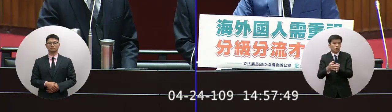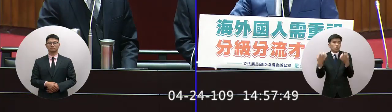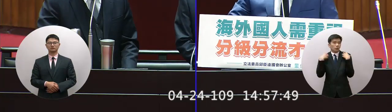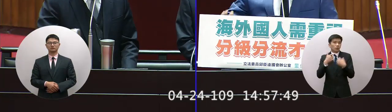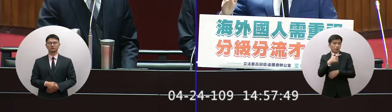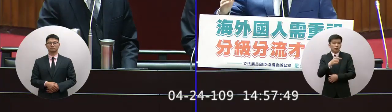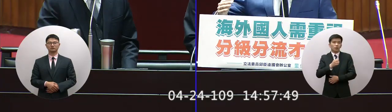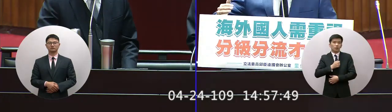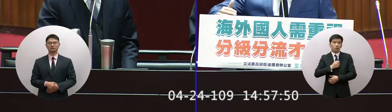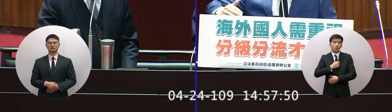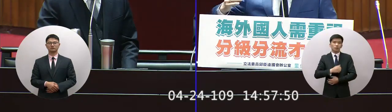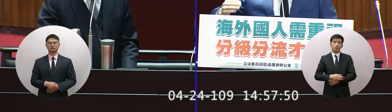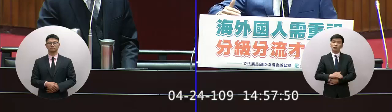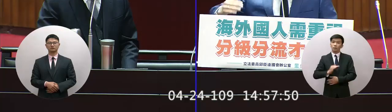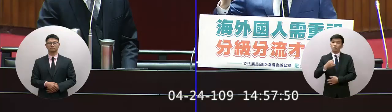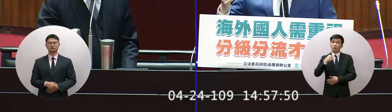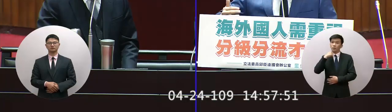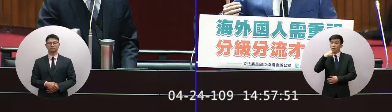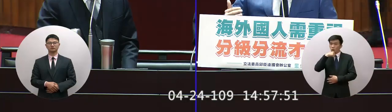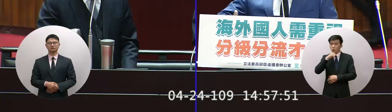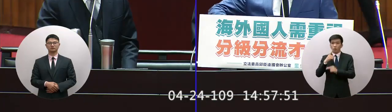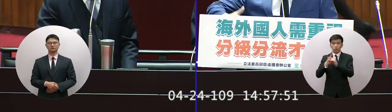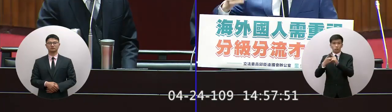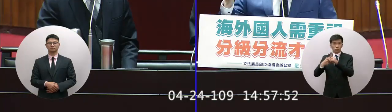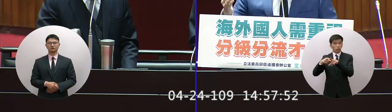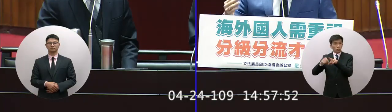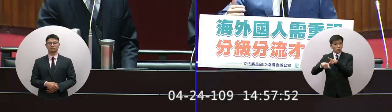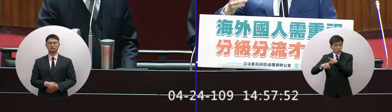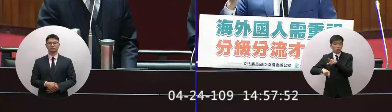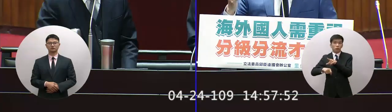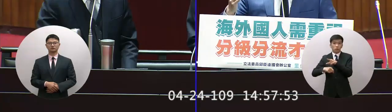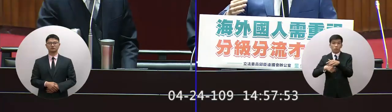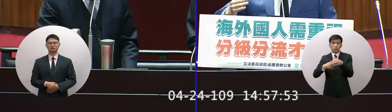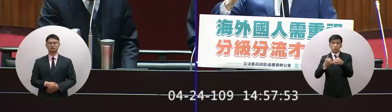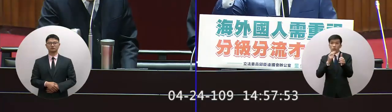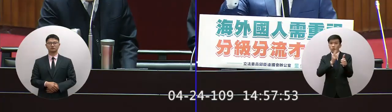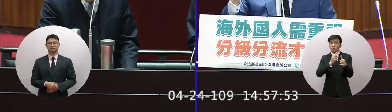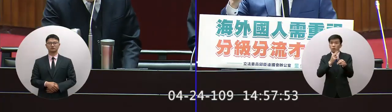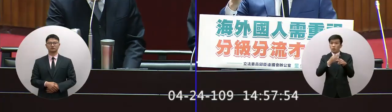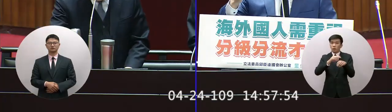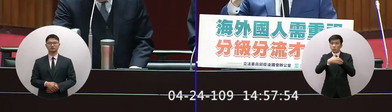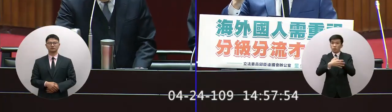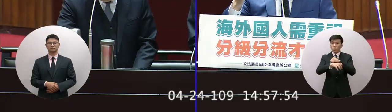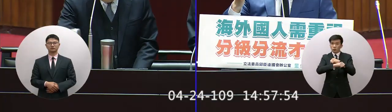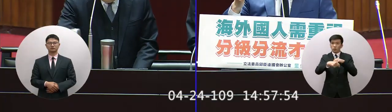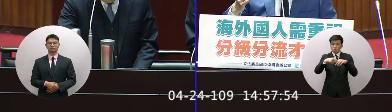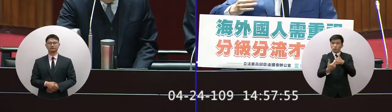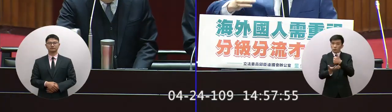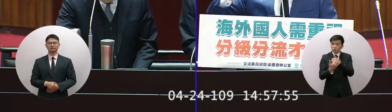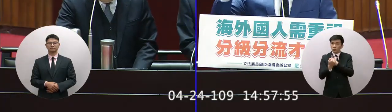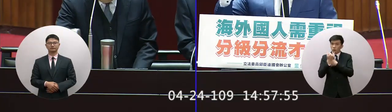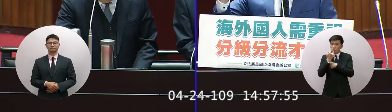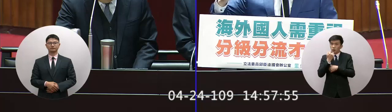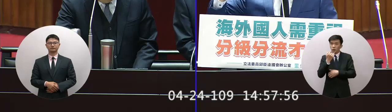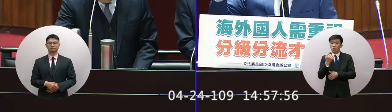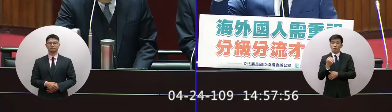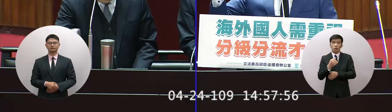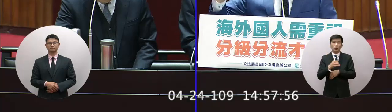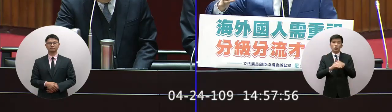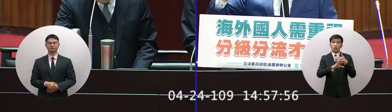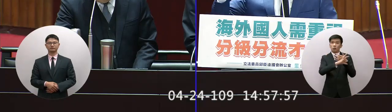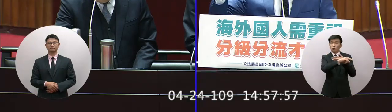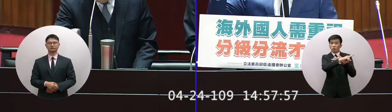辛苦，但是我们国内的中小企业可以透过中小企业信保基金协助，海外台商只能透过海外信保基金。那在